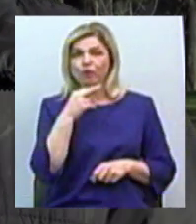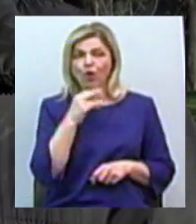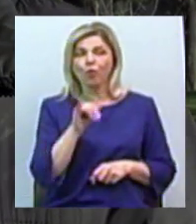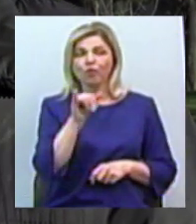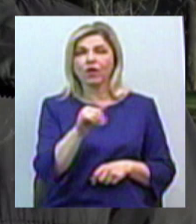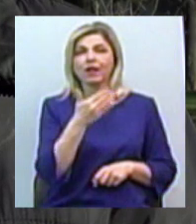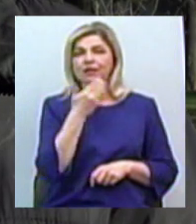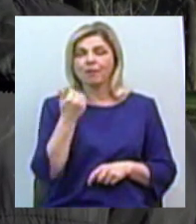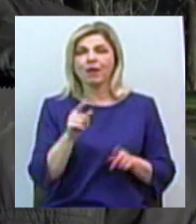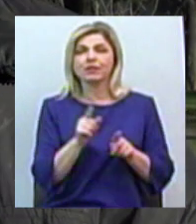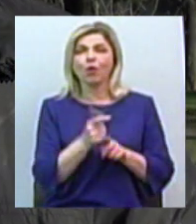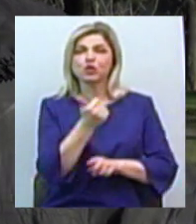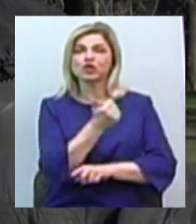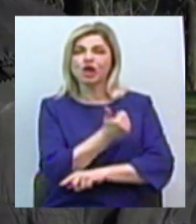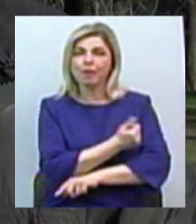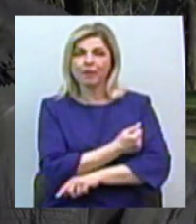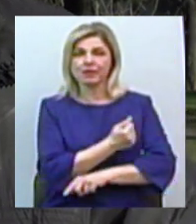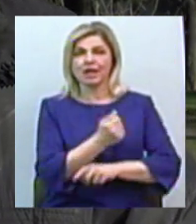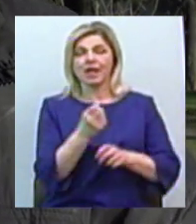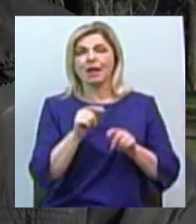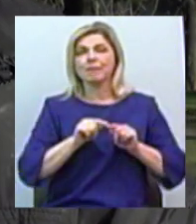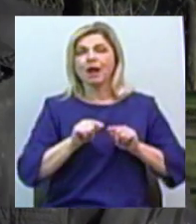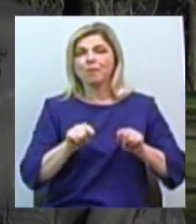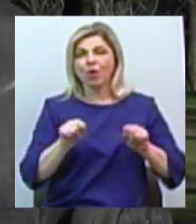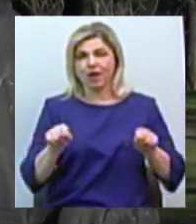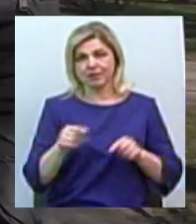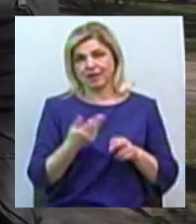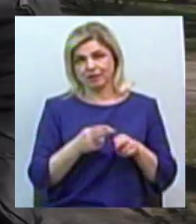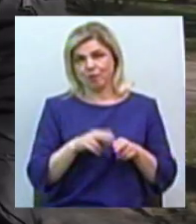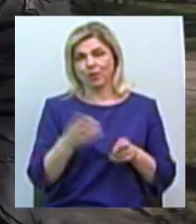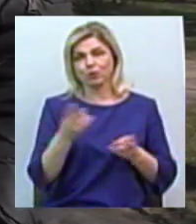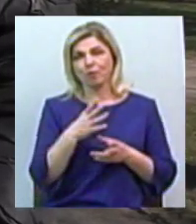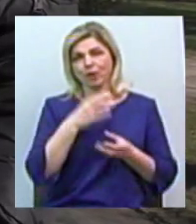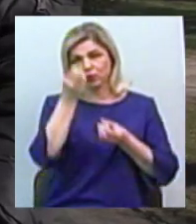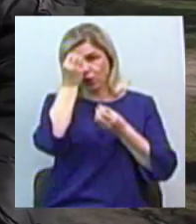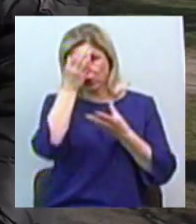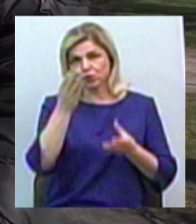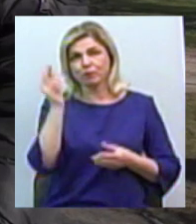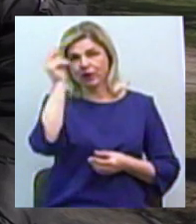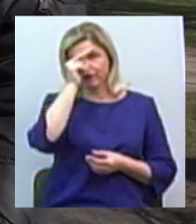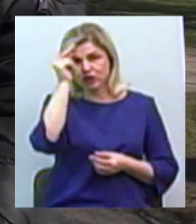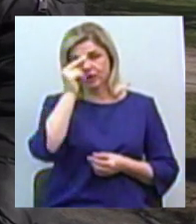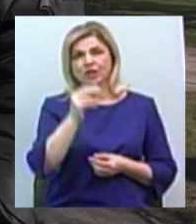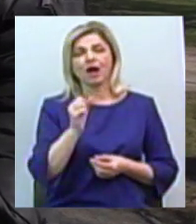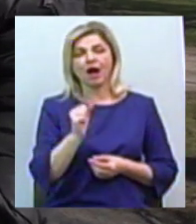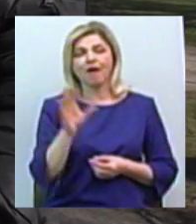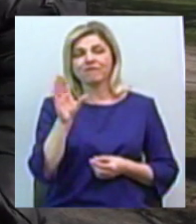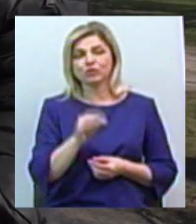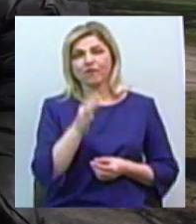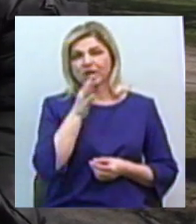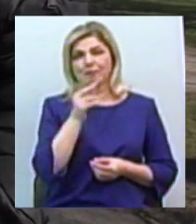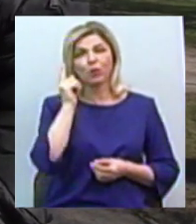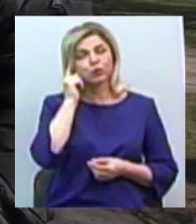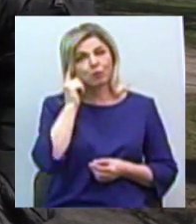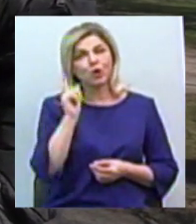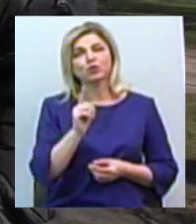отого щеплення від пропаганди. Тому будьте розумними, вчіться, але весь час думайте, щоб